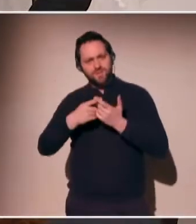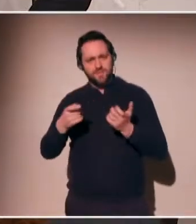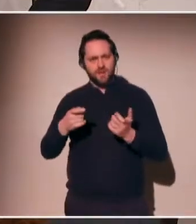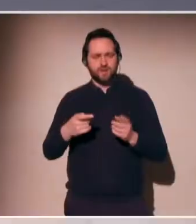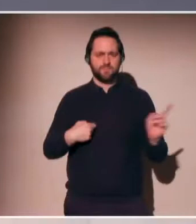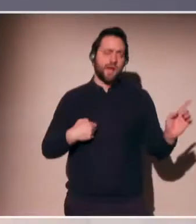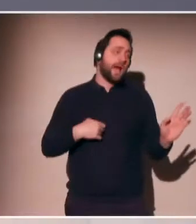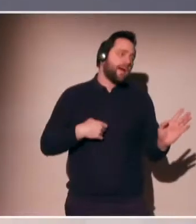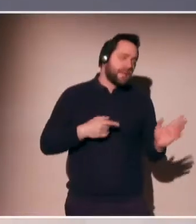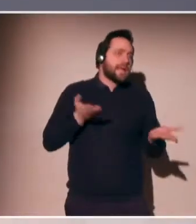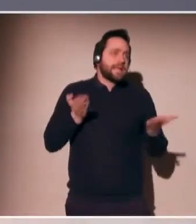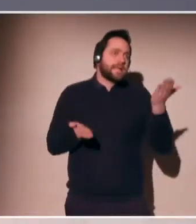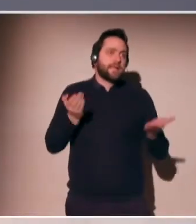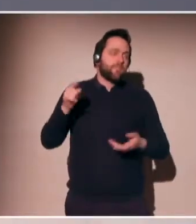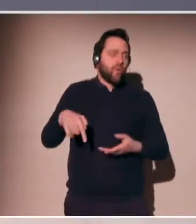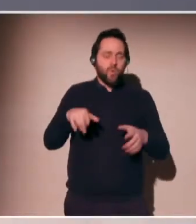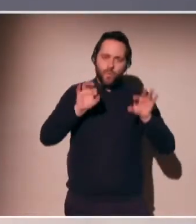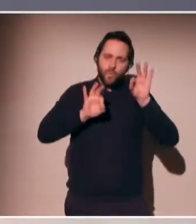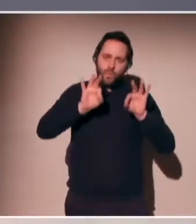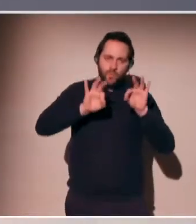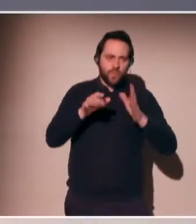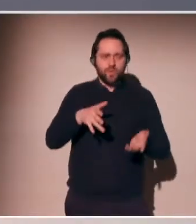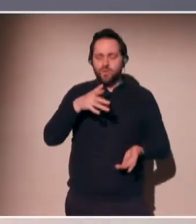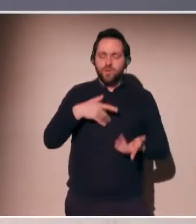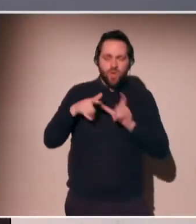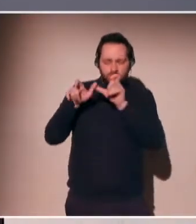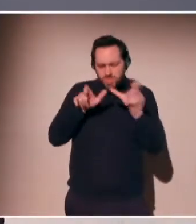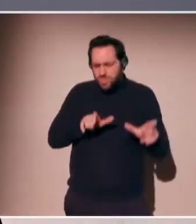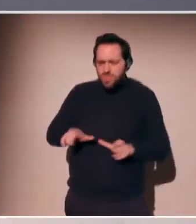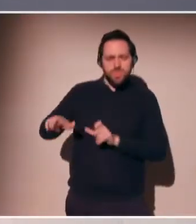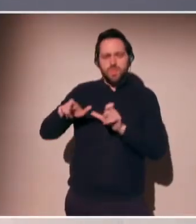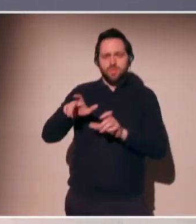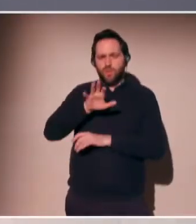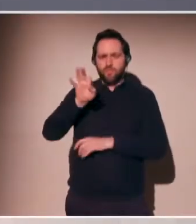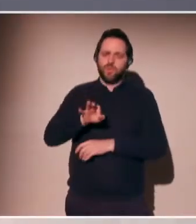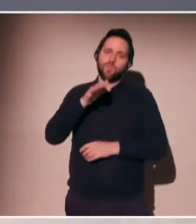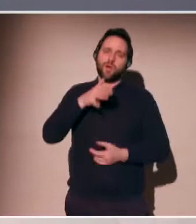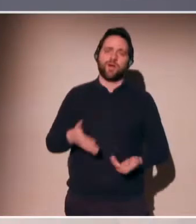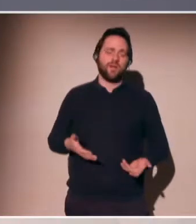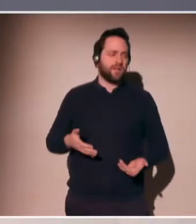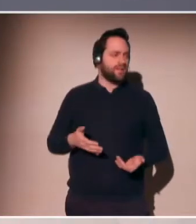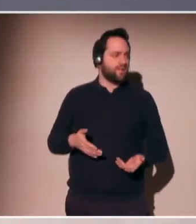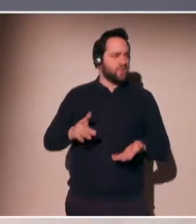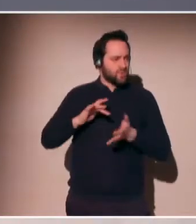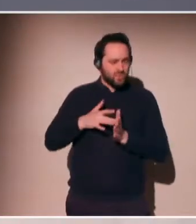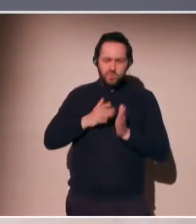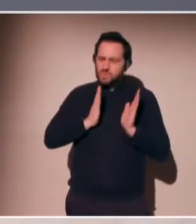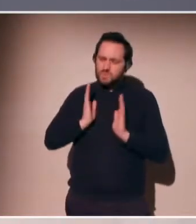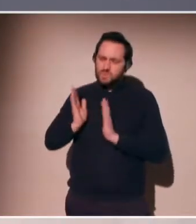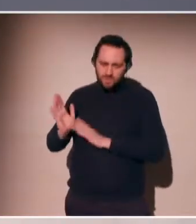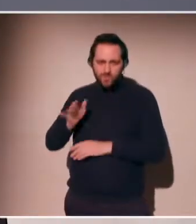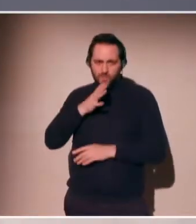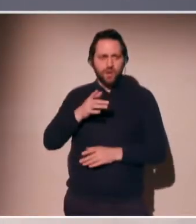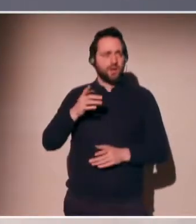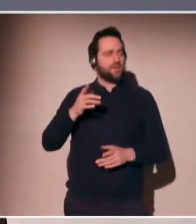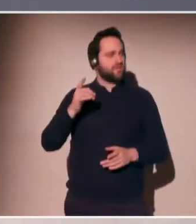peut pas tout réguler, sinon on ne serait plus en démocratie, on ne permettrait pas de créer de la valeur et des emplois. Et on sait bien